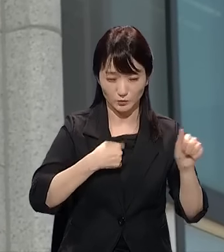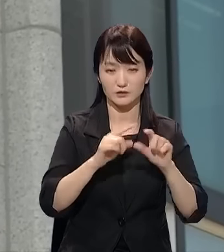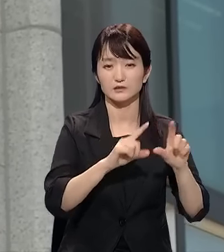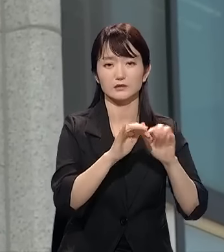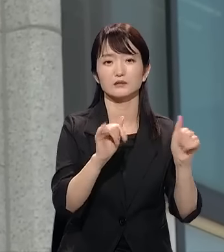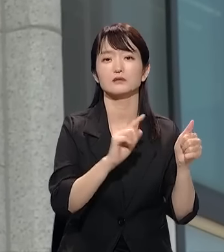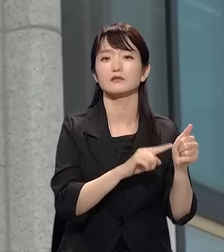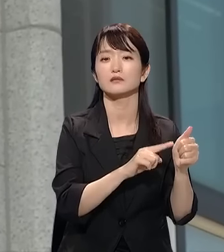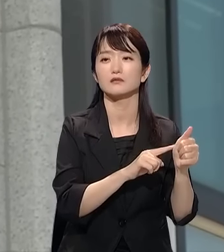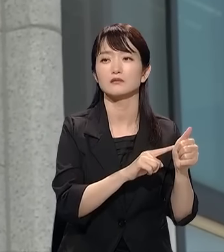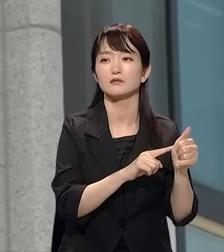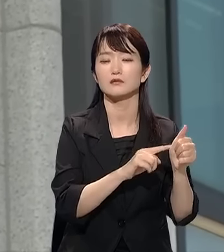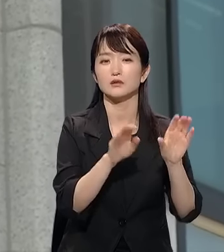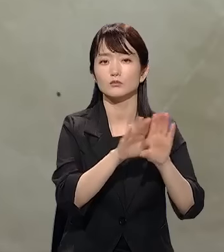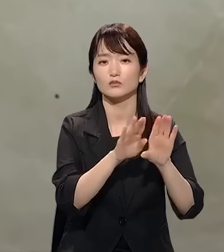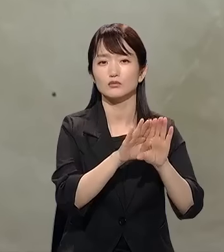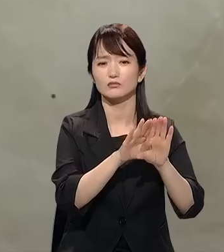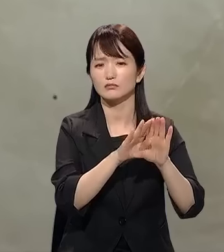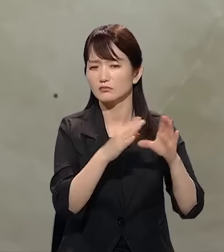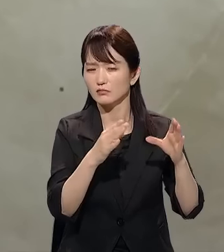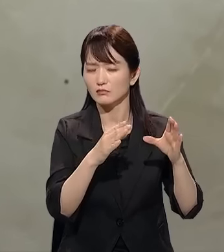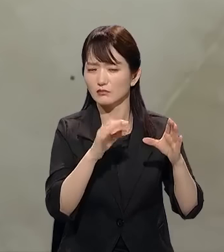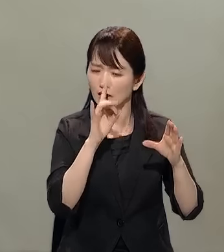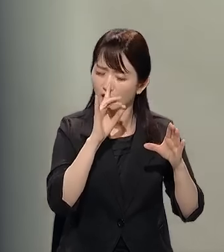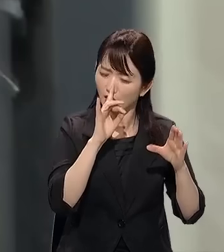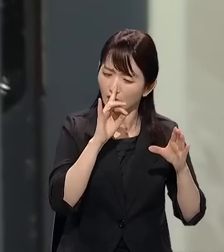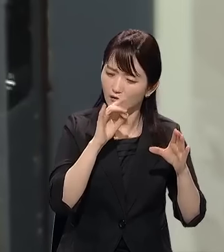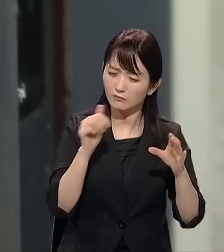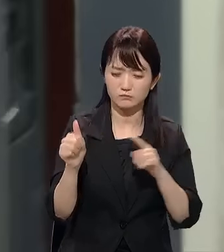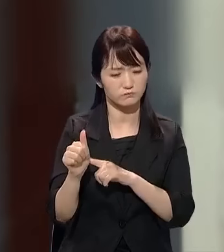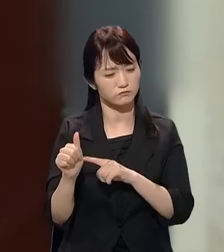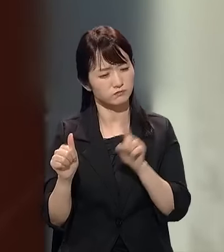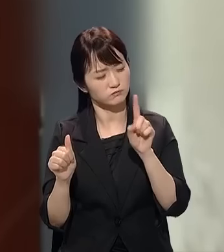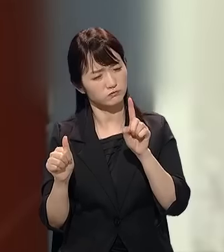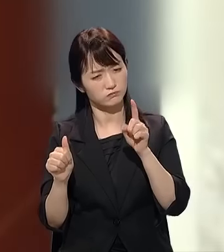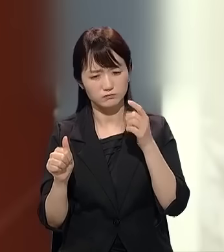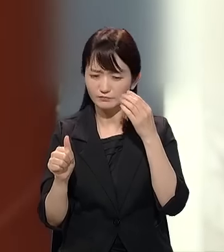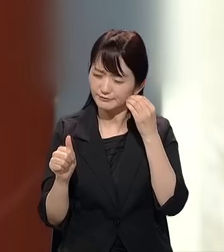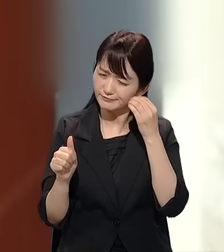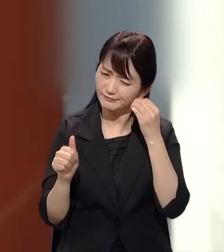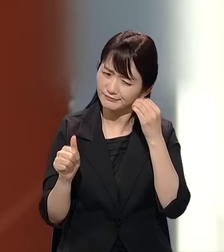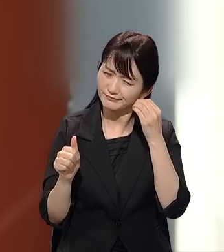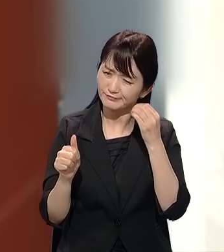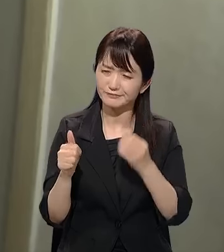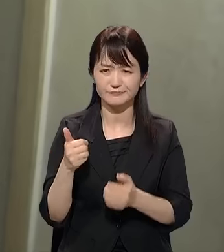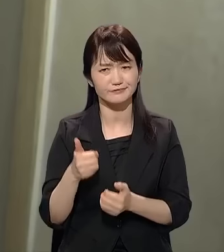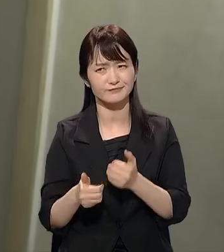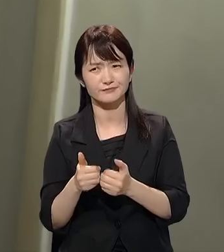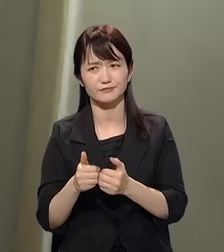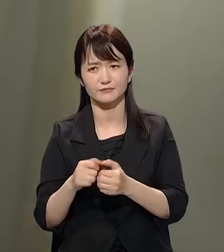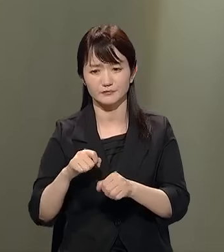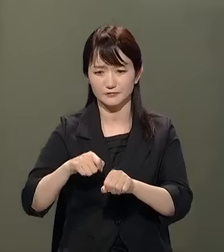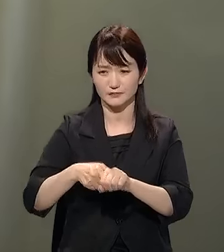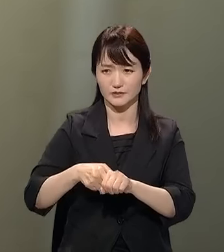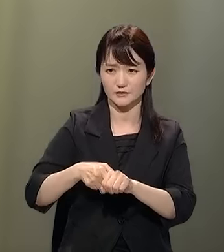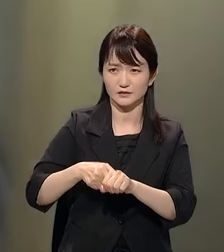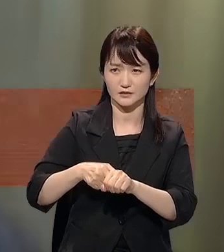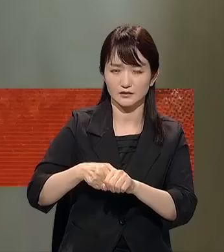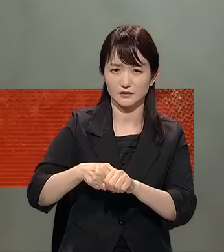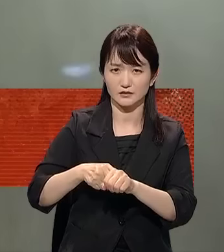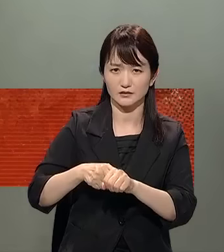해요 근데 문을 열어 주지 않아서 아무래도이 동료분이 뭔가 좀 예감이 기분이 찜찜해서 열쇠공 불러서 문을 따고